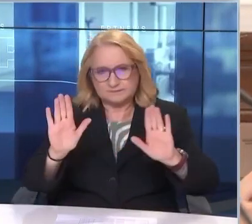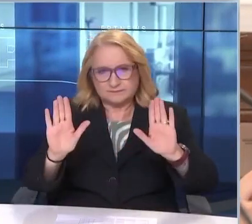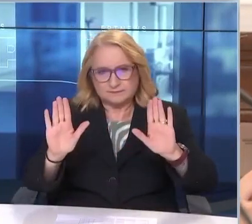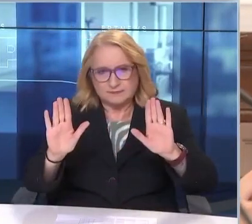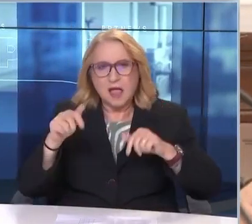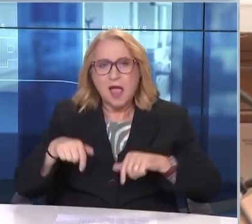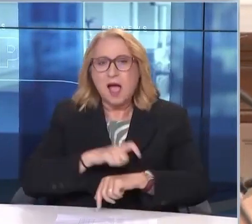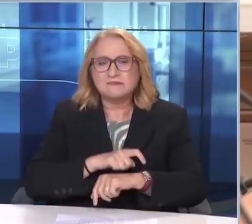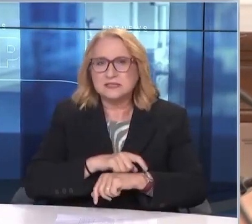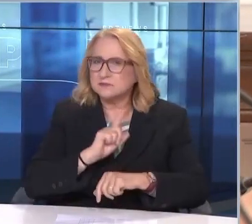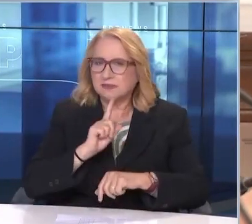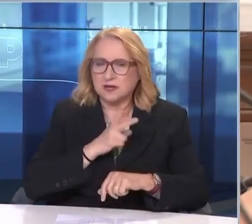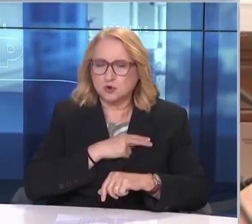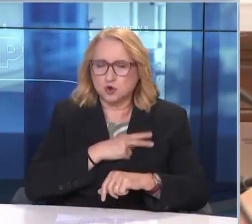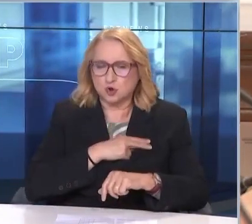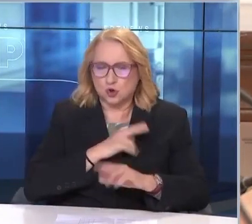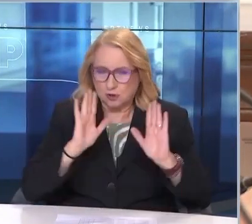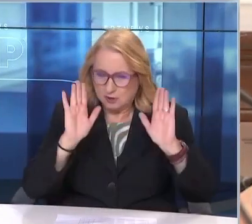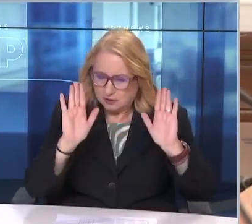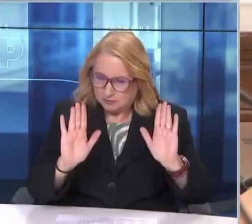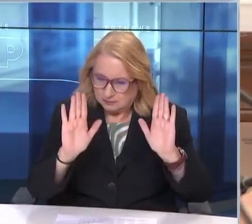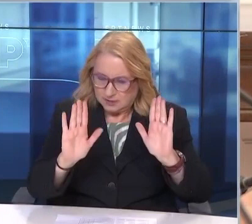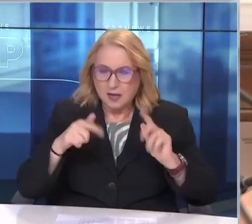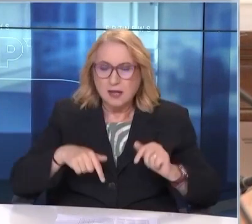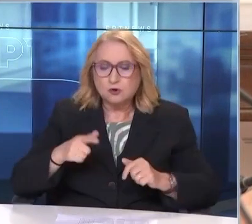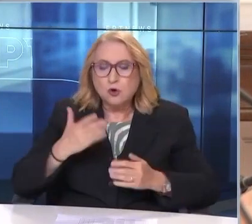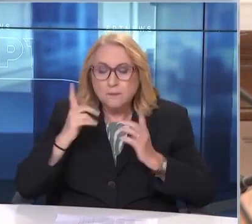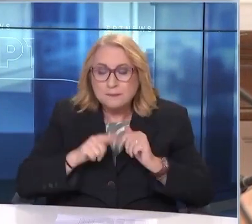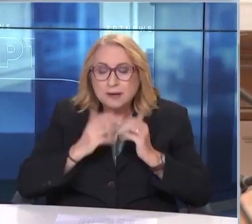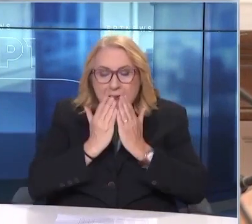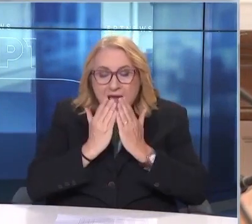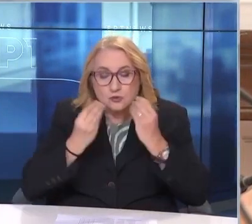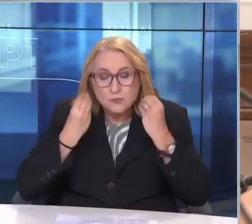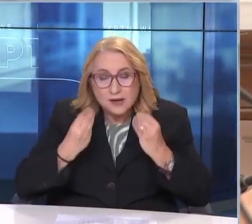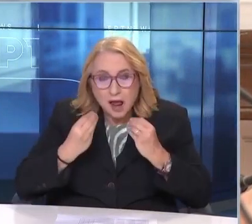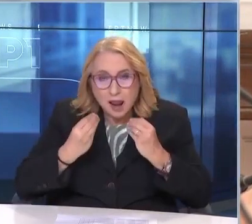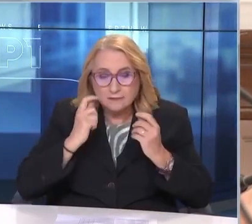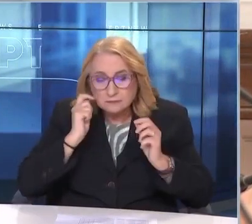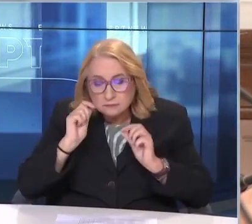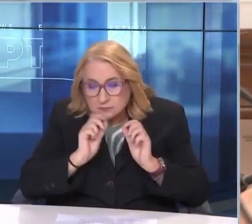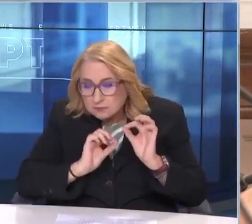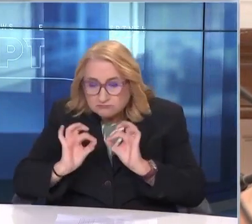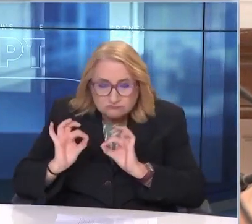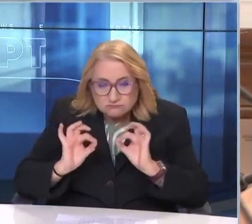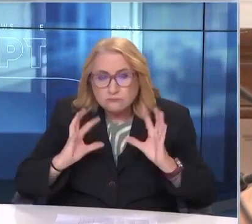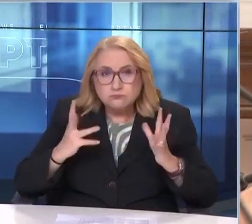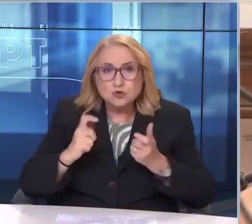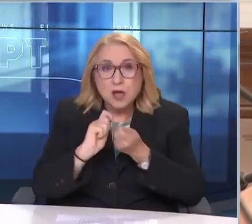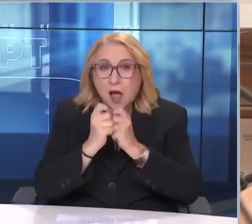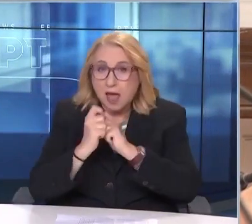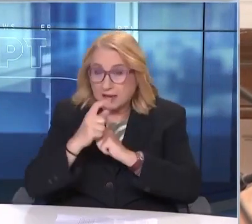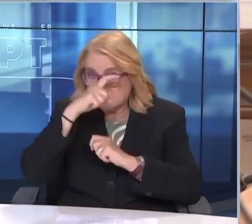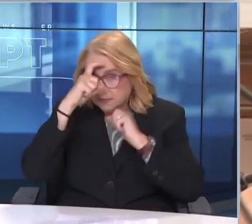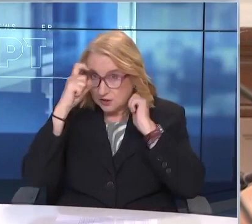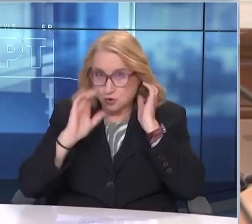πολύ μελέτη και χρόνο αφομοίωσης αυτών των αλλαγών. Δεν έχουμε αυτό το χρόνο αυτή τη στιγμή. Αυτό το οποίο